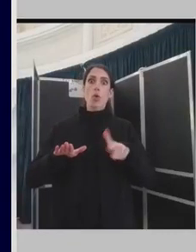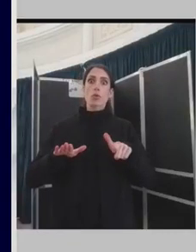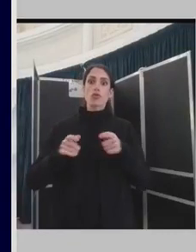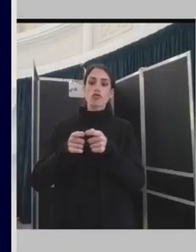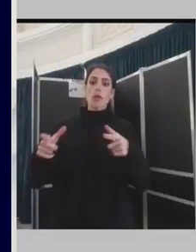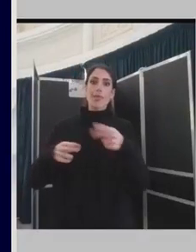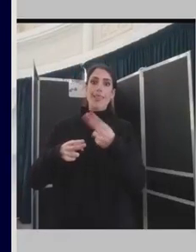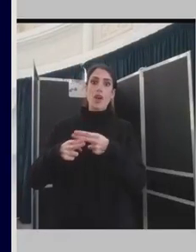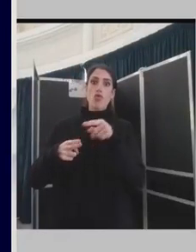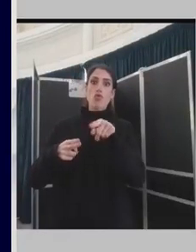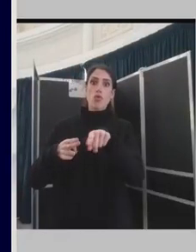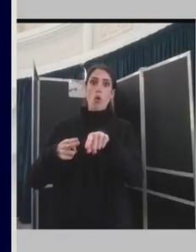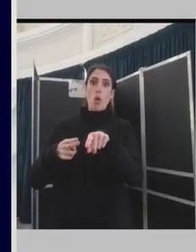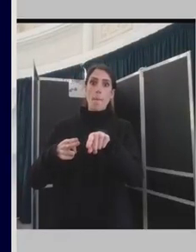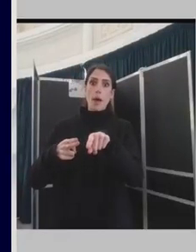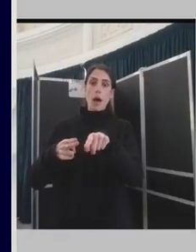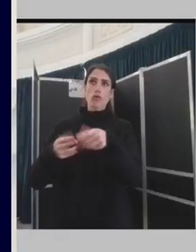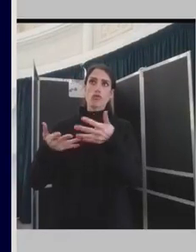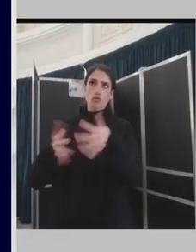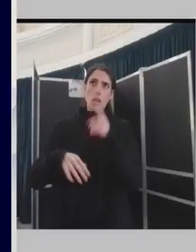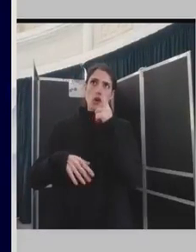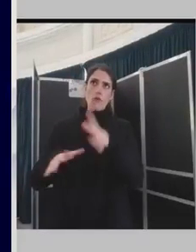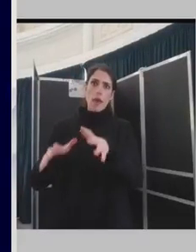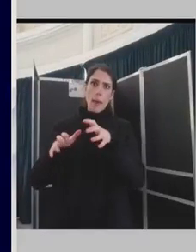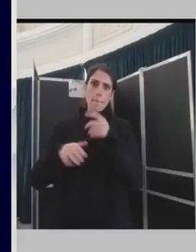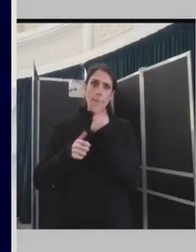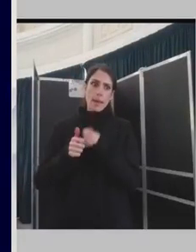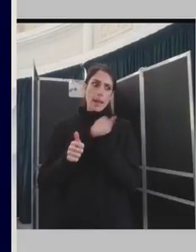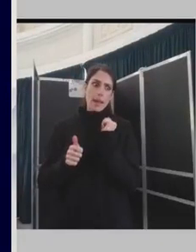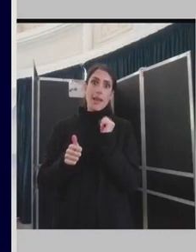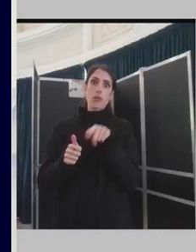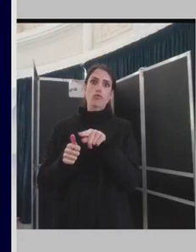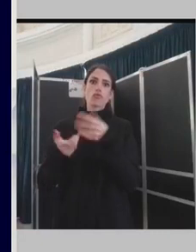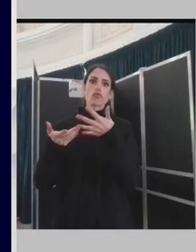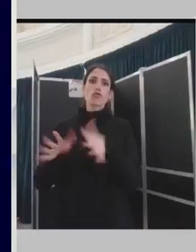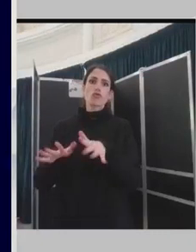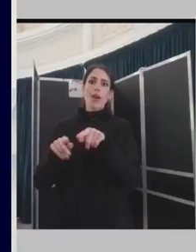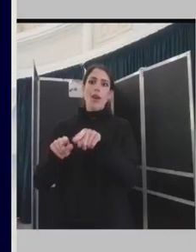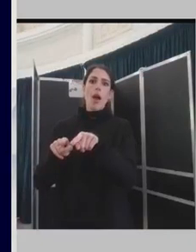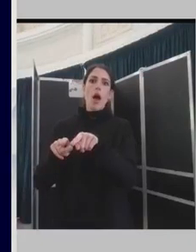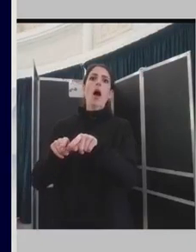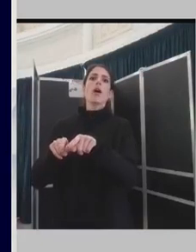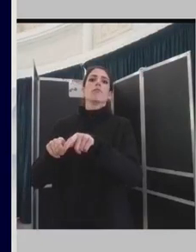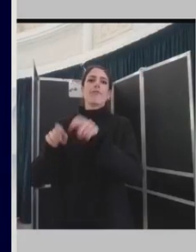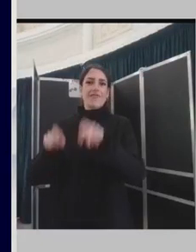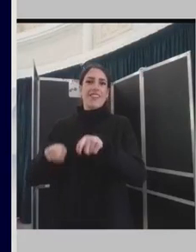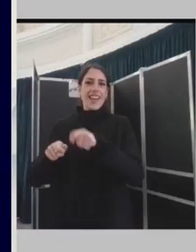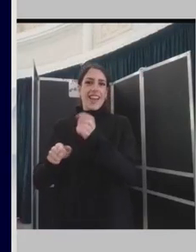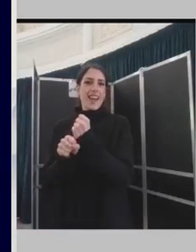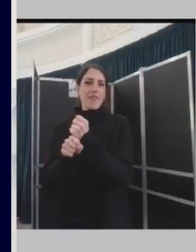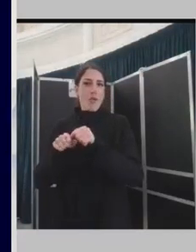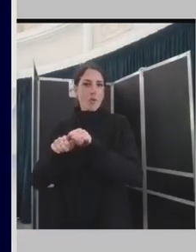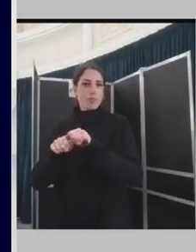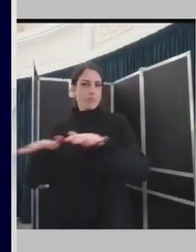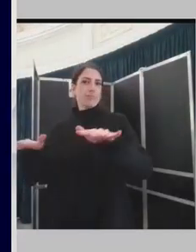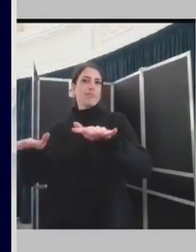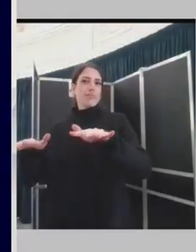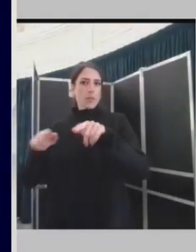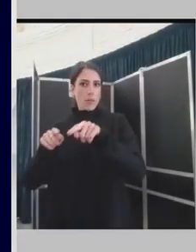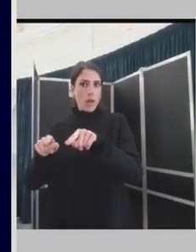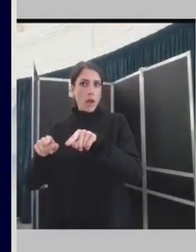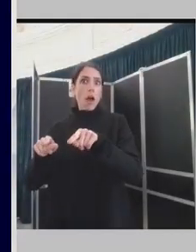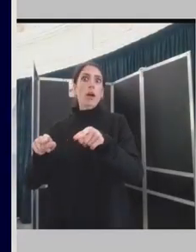che invece è partito nel mese di novembre scorso. Quindi siamo noi con un anno di anticipo rispetto agli altri. Questo